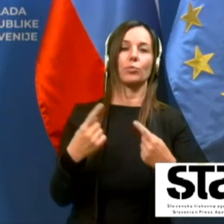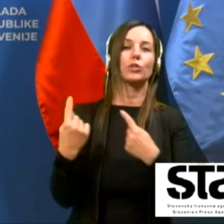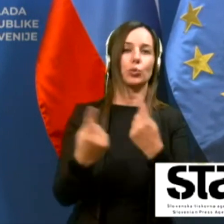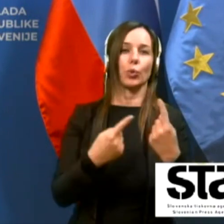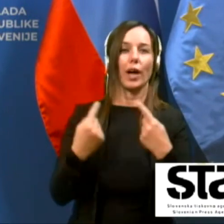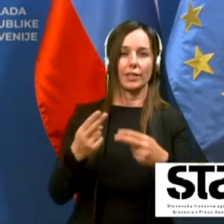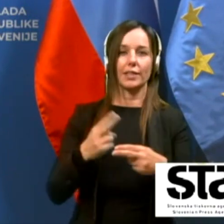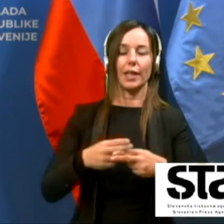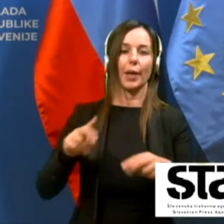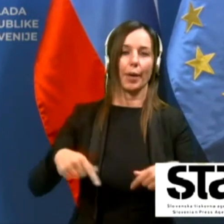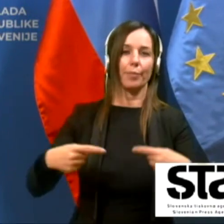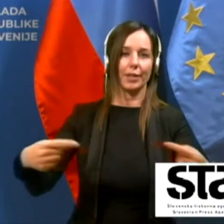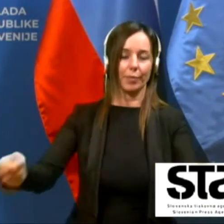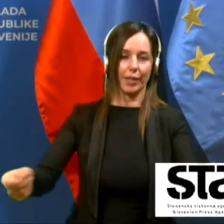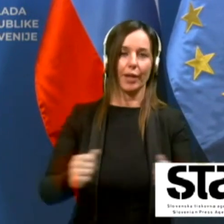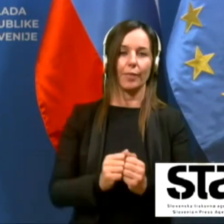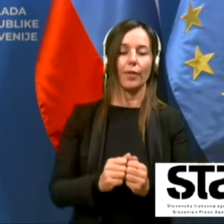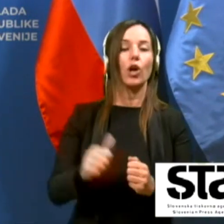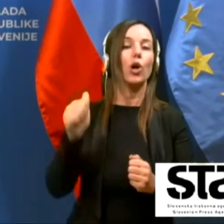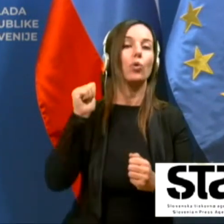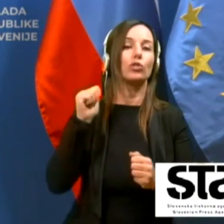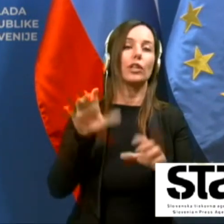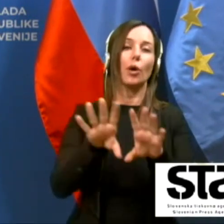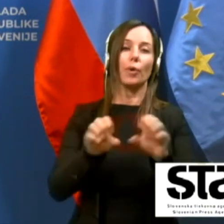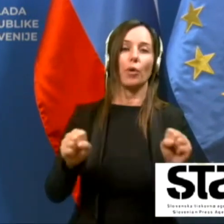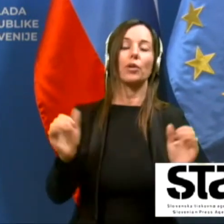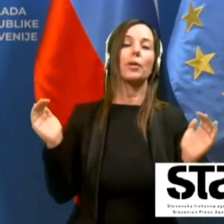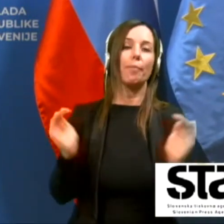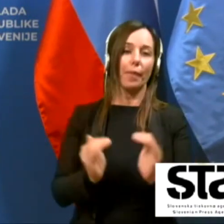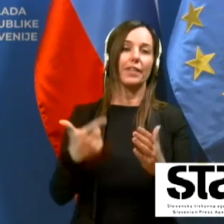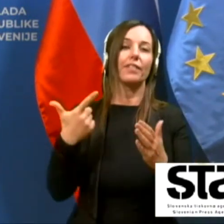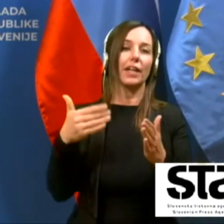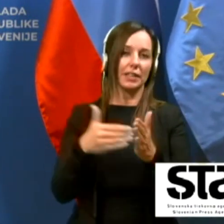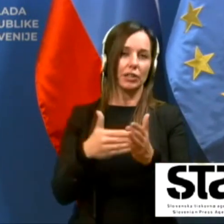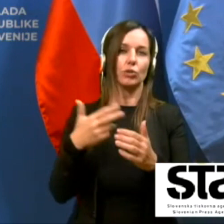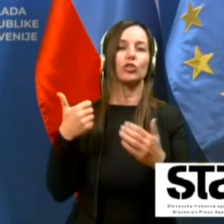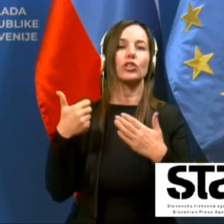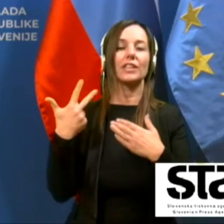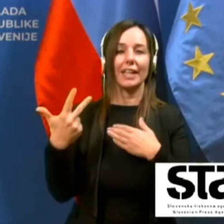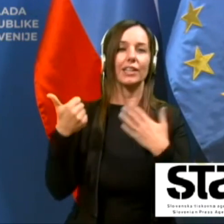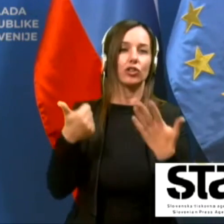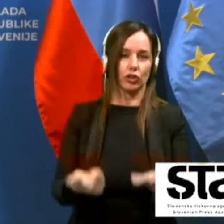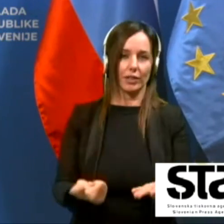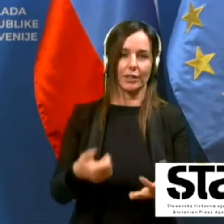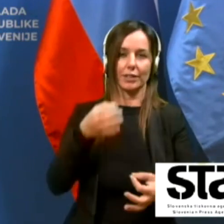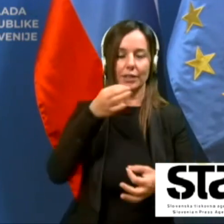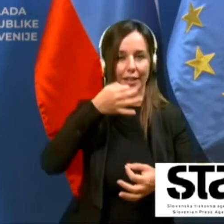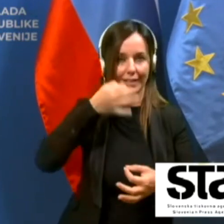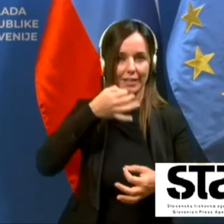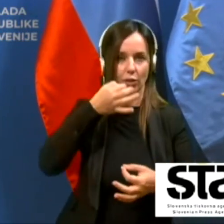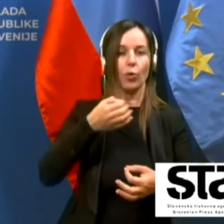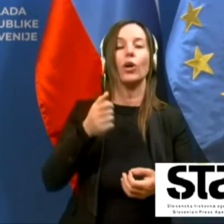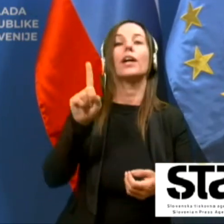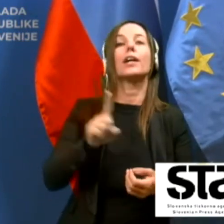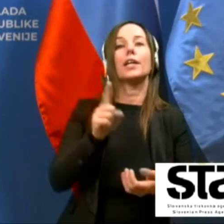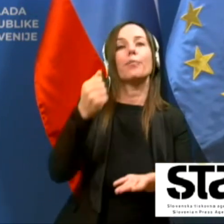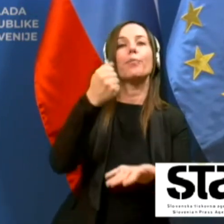situacije. Včeraj je bilo opravljenih precej manj, le 2063 testiranj in